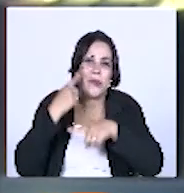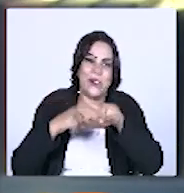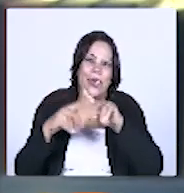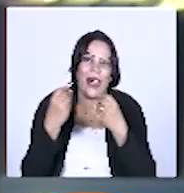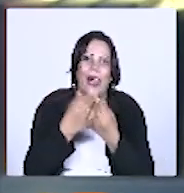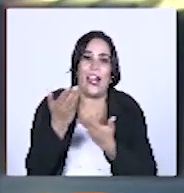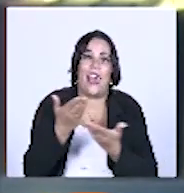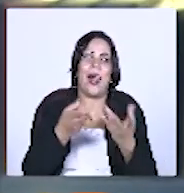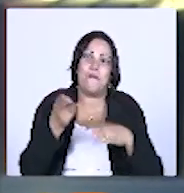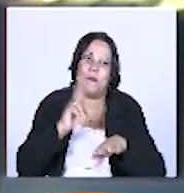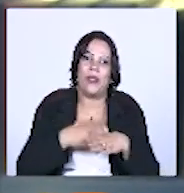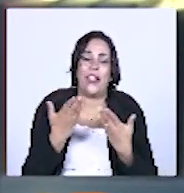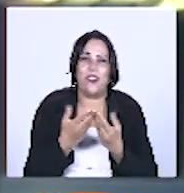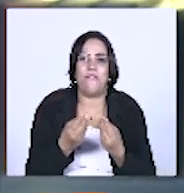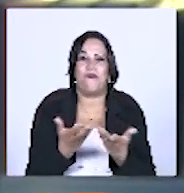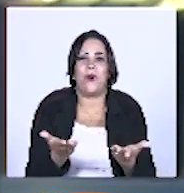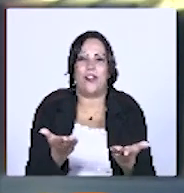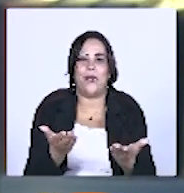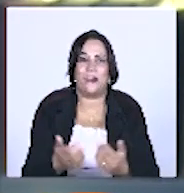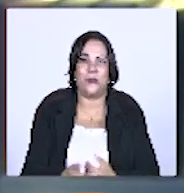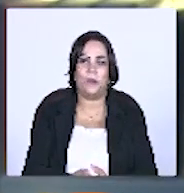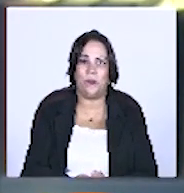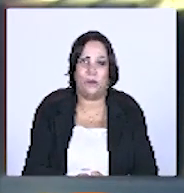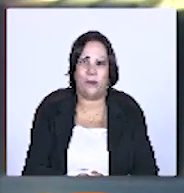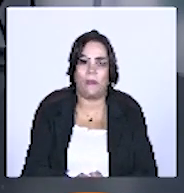لاستئناف فقرات هذه الحلقه